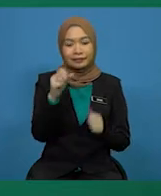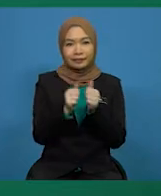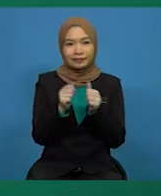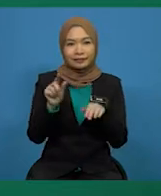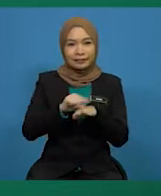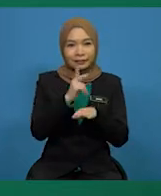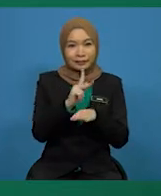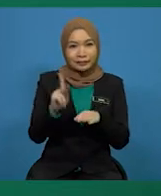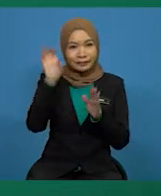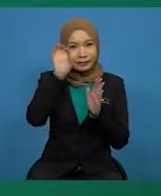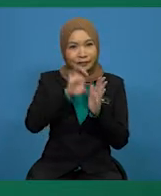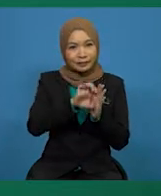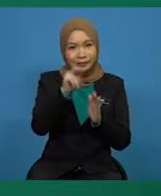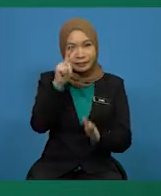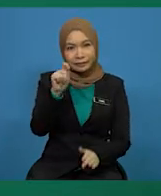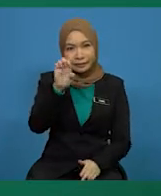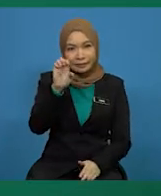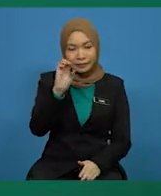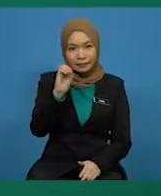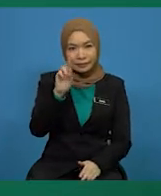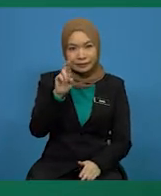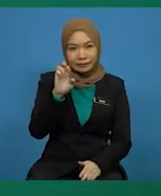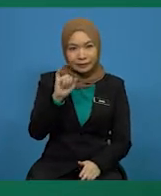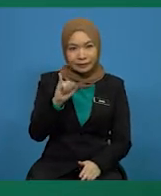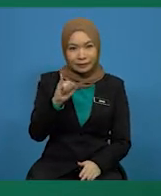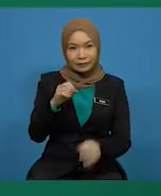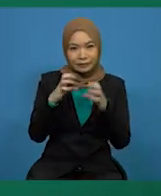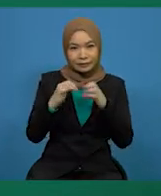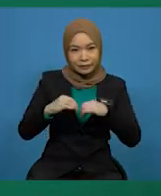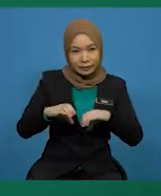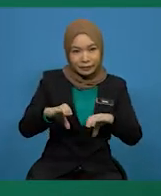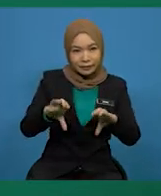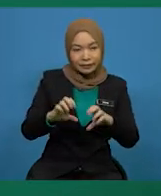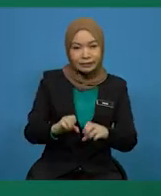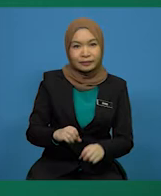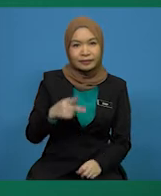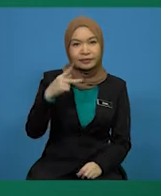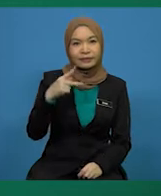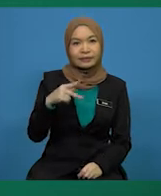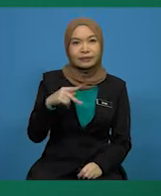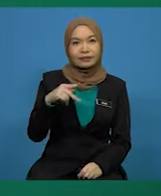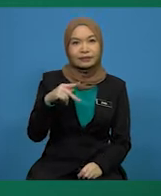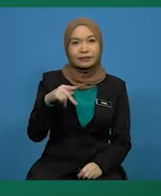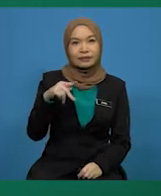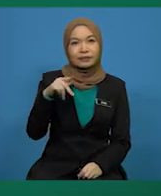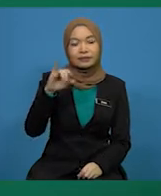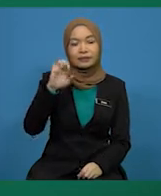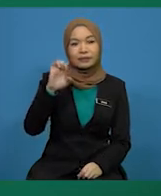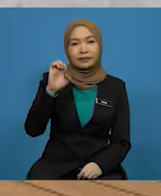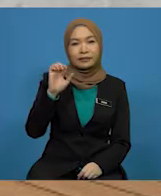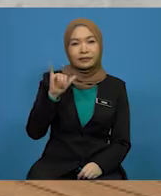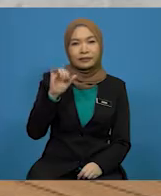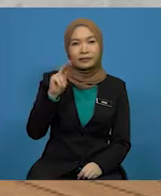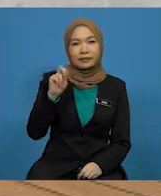rajah teori keutamaan kecairan Keynes, huraikan kesan pertambahan penawaran wang terhadap kadar